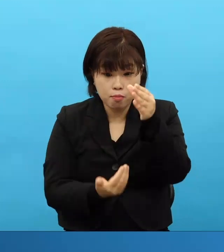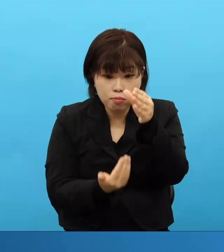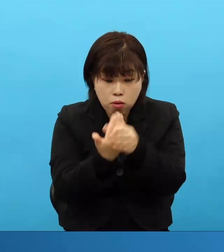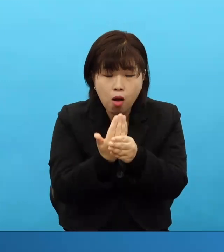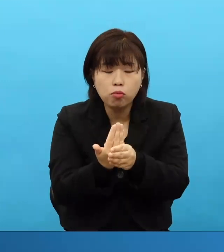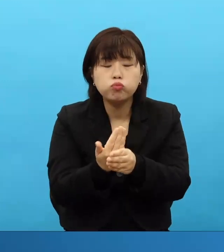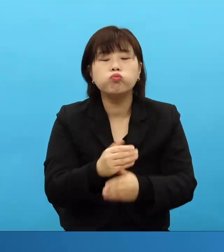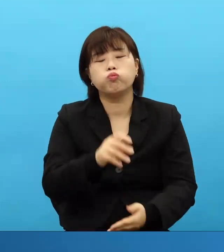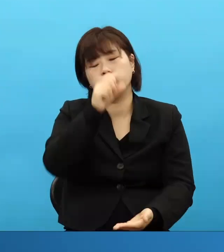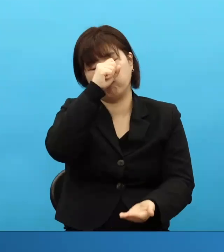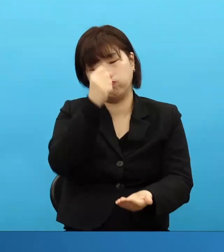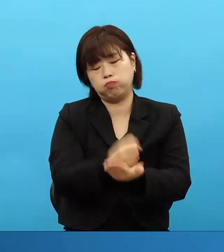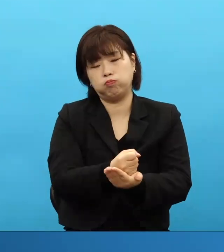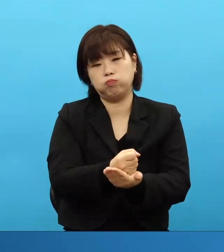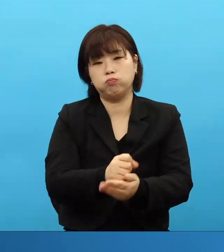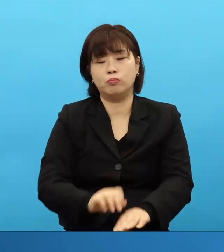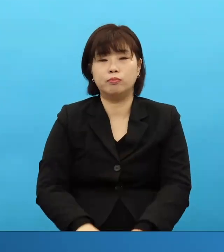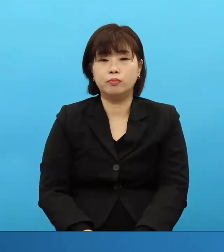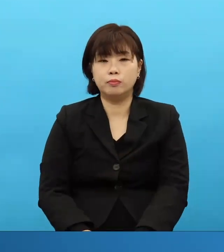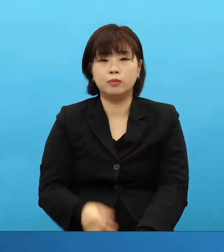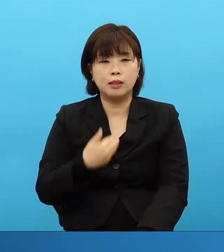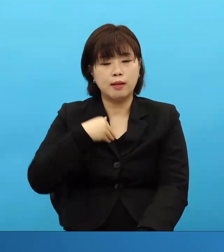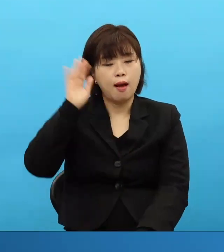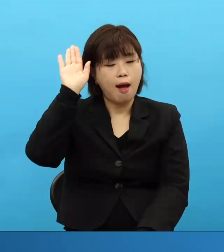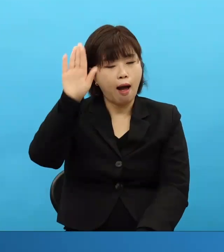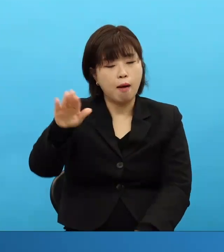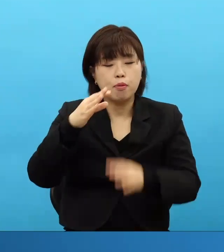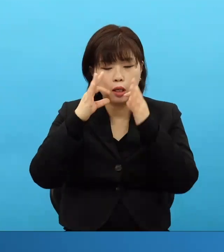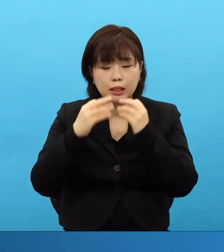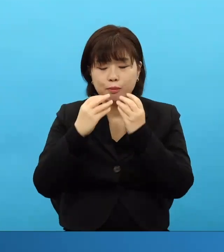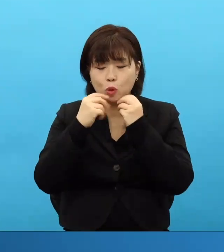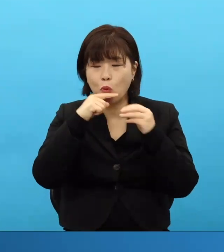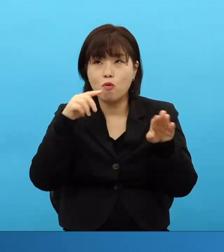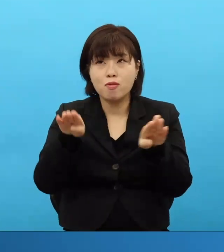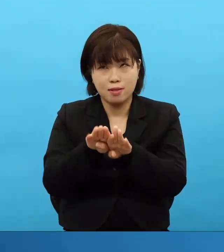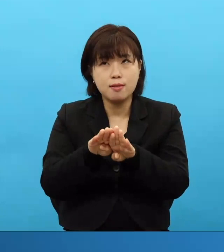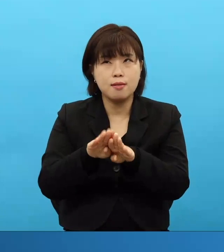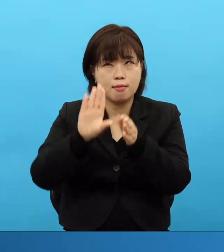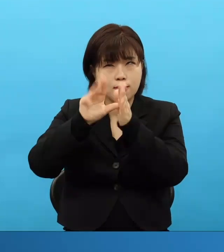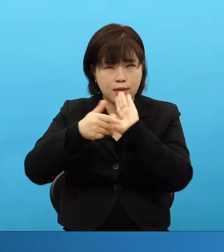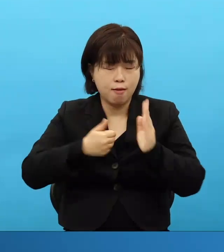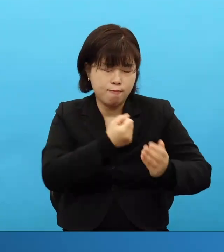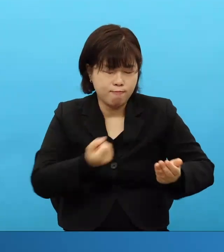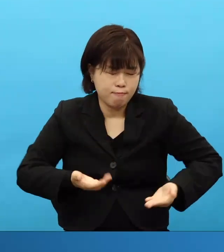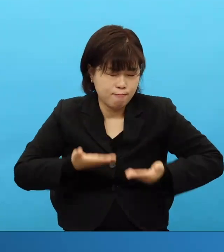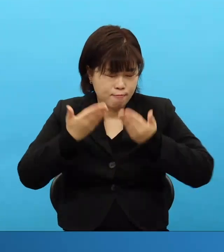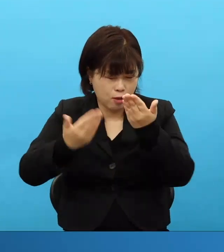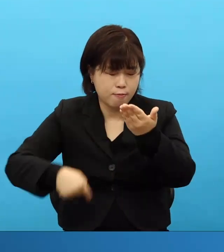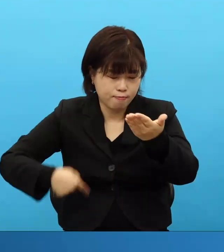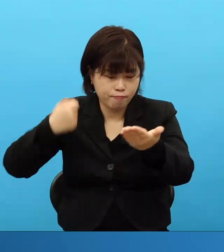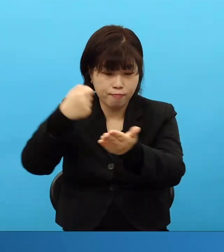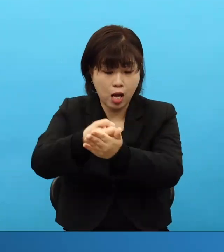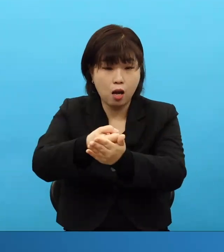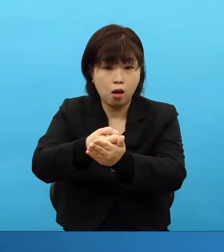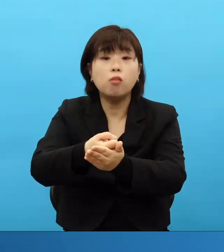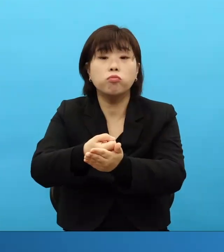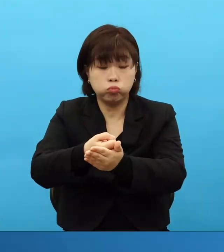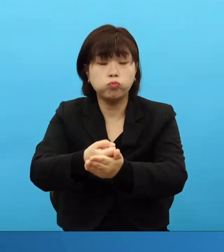나는 금토일 시대에 헌신하겠다 이 정도로 하면 돼요. I will serve for the 3-day weekend. Be to that extent.